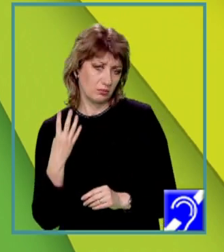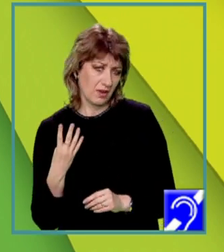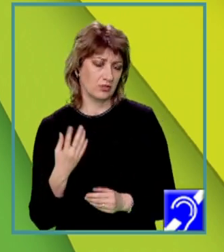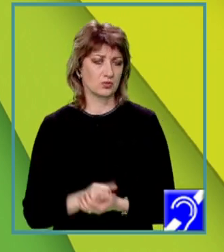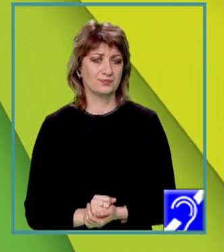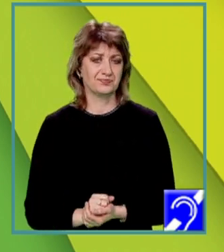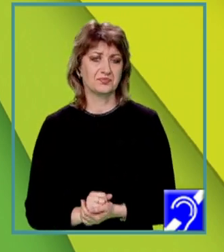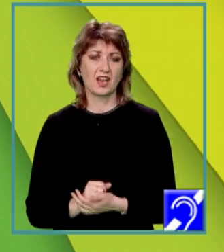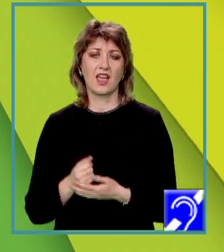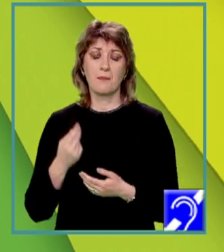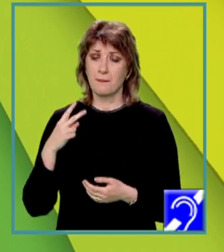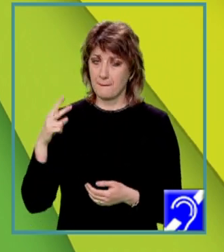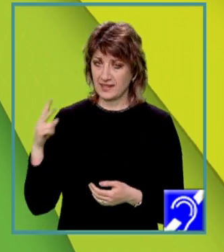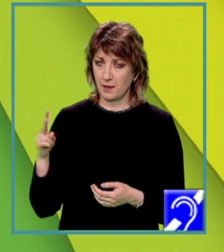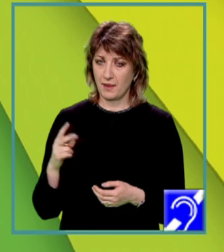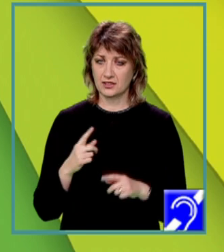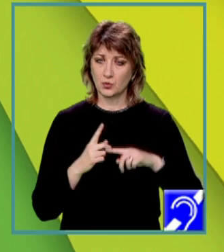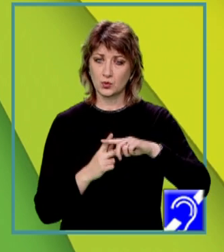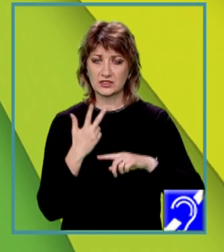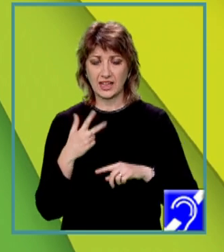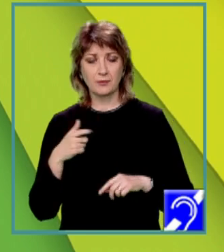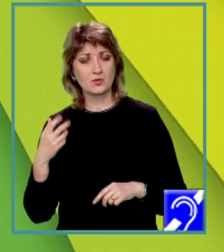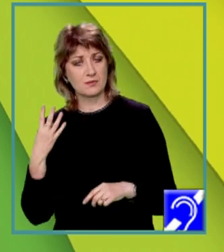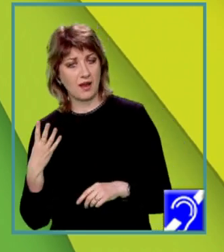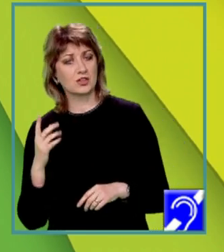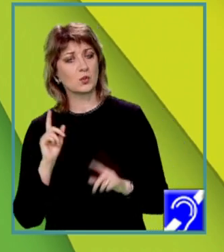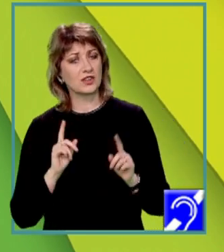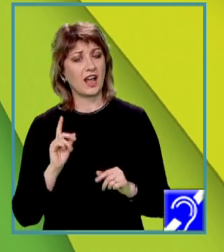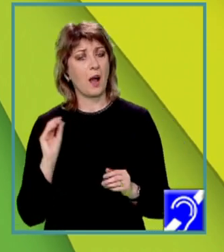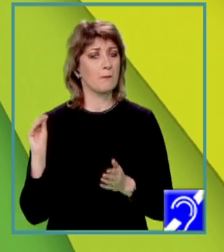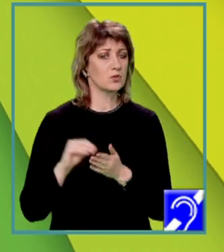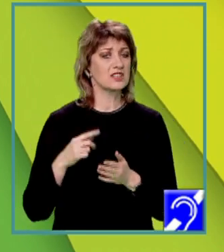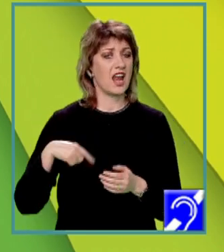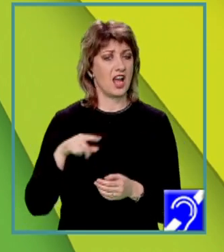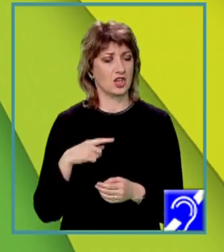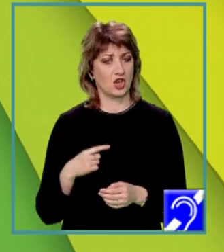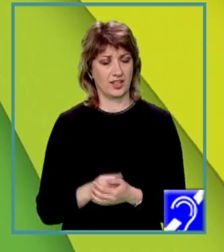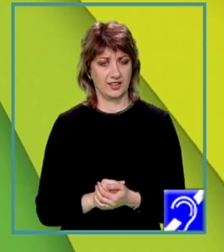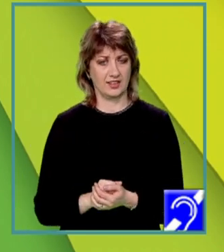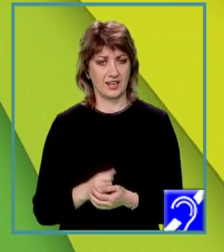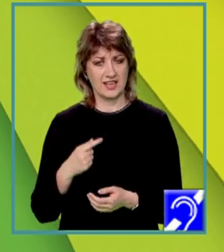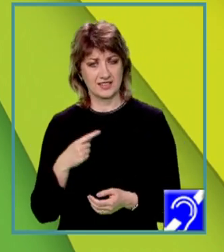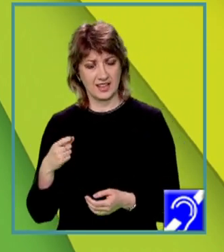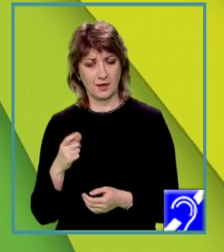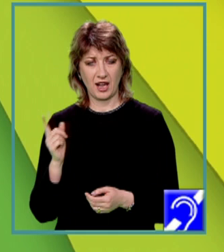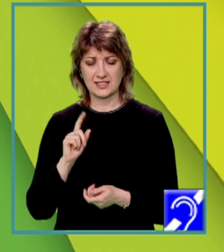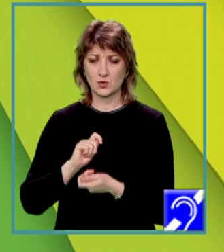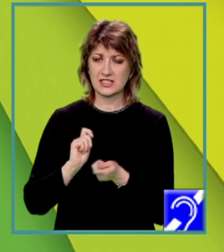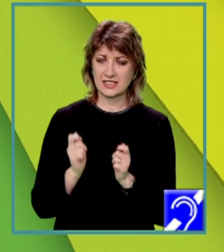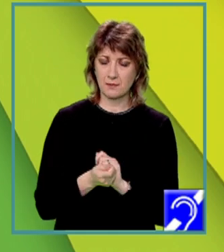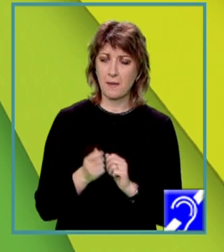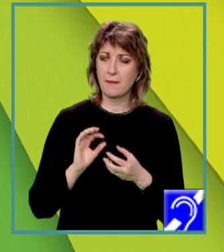și evident mai departe plus 3 minus 4 dacă am pus de la noi plus patru trebuie să își scădem ca să nu schimbăm